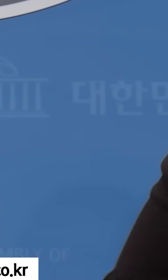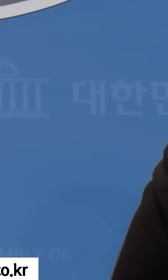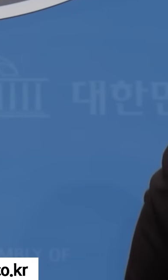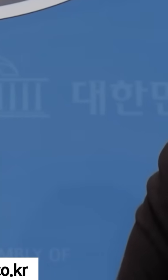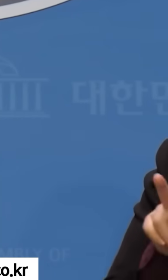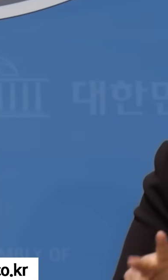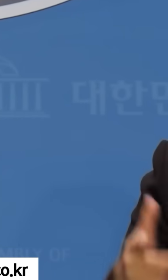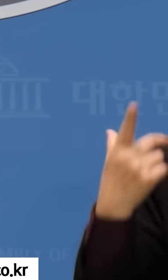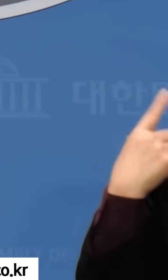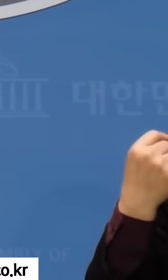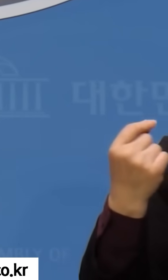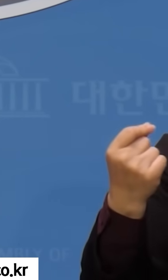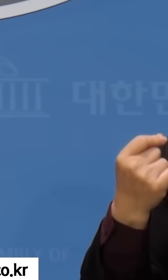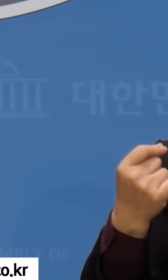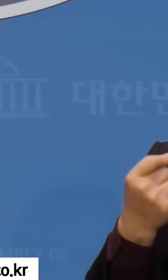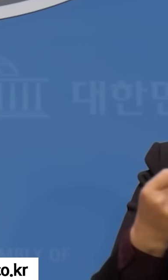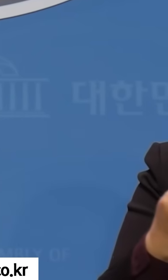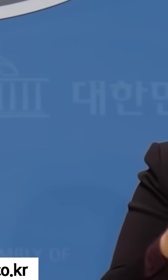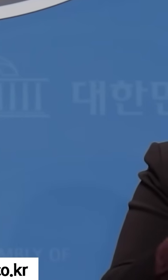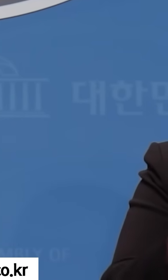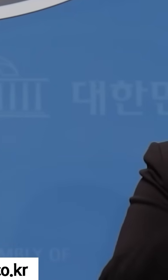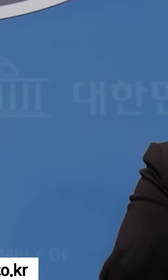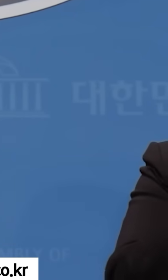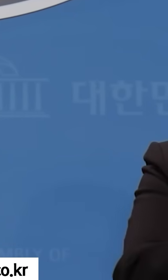당과 대한민국은 위기입니다.